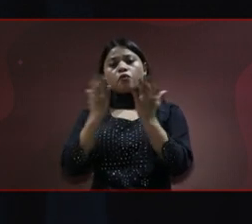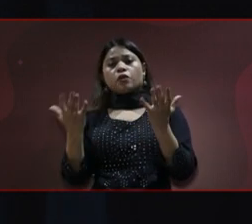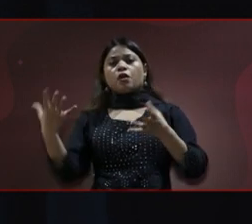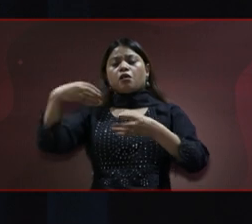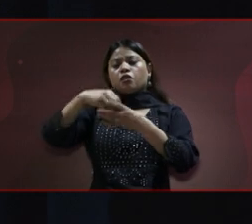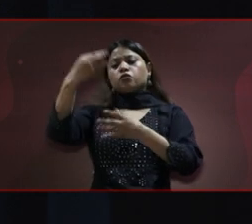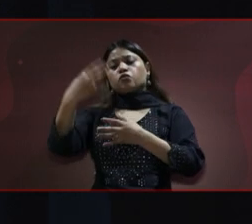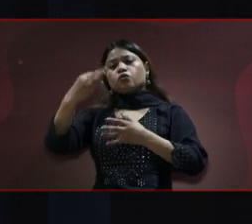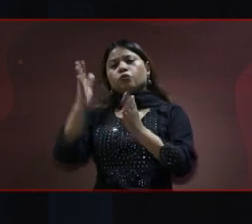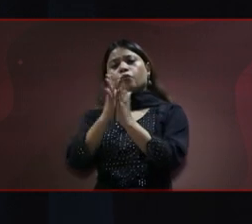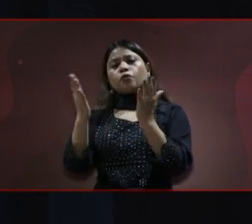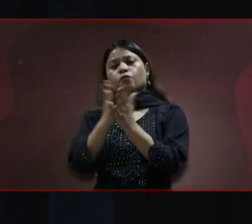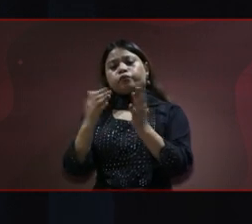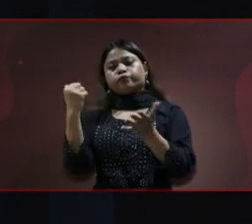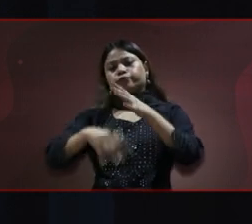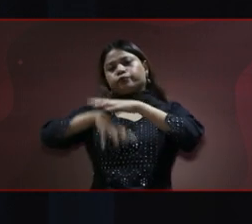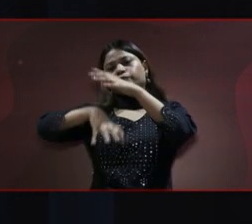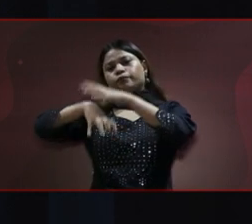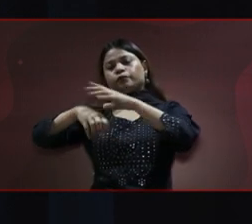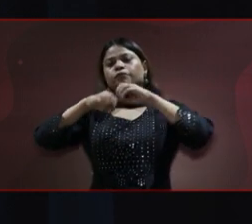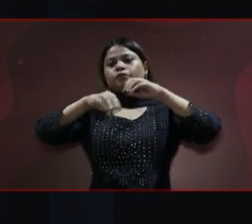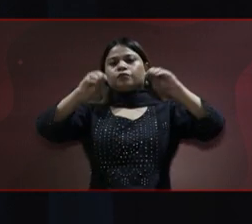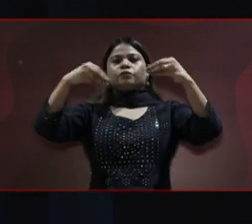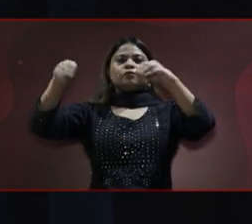किताब, और नेक्स्ट 2 एकेडमिक ईयर में यानी